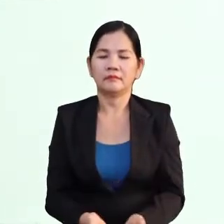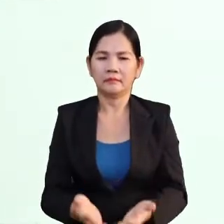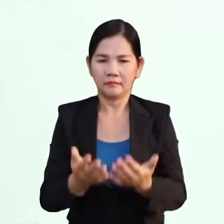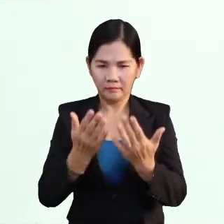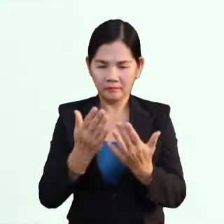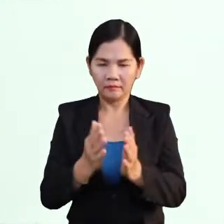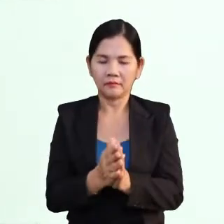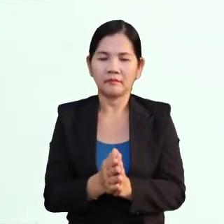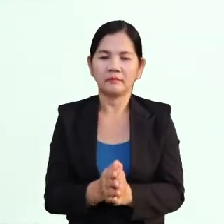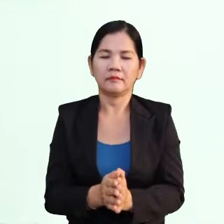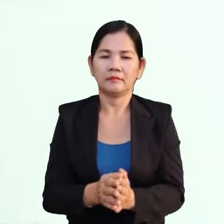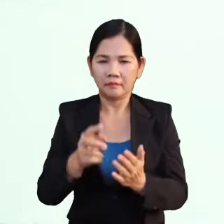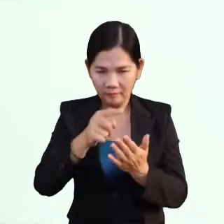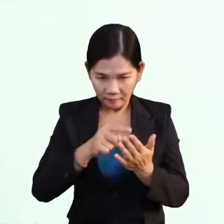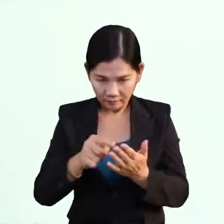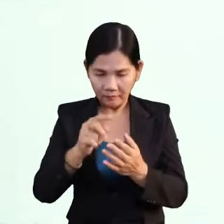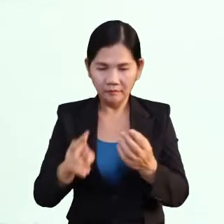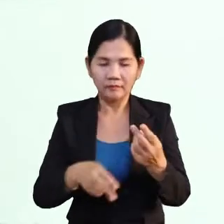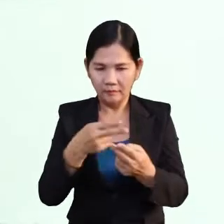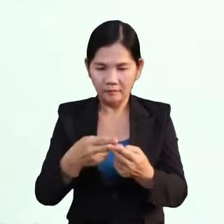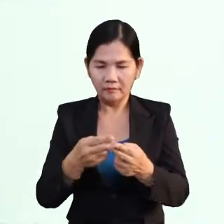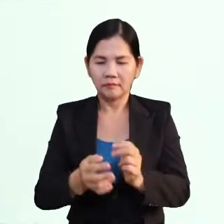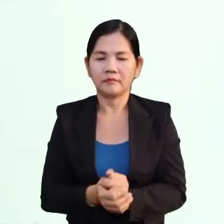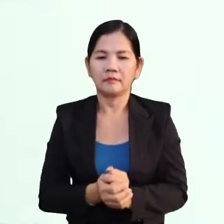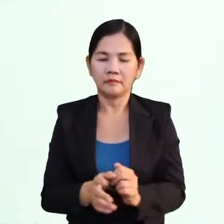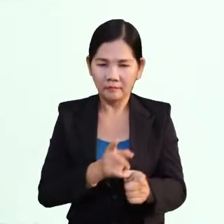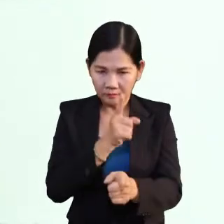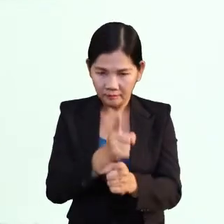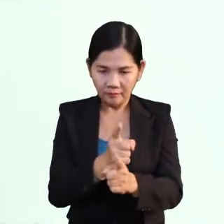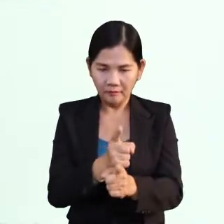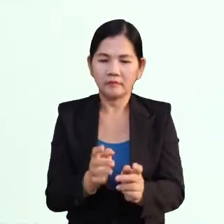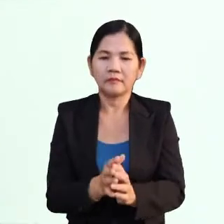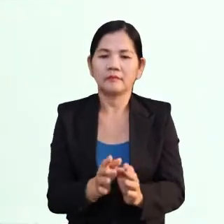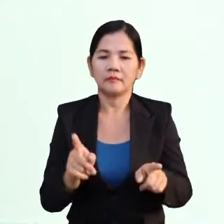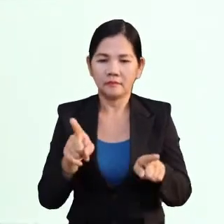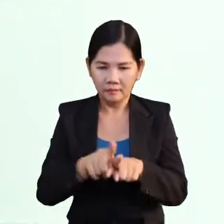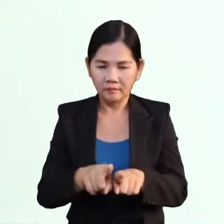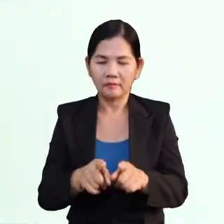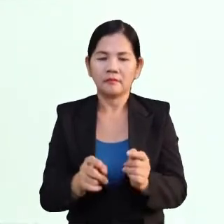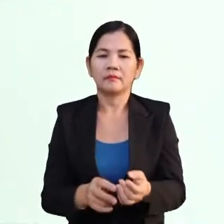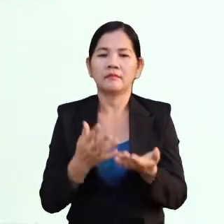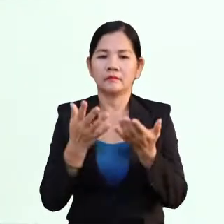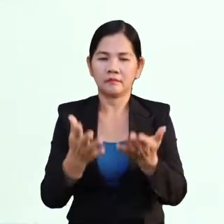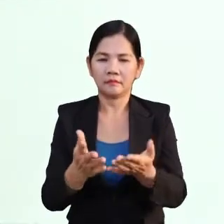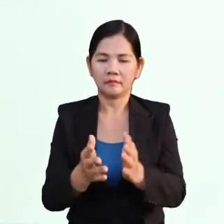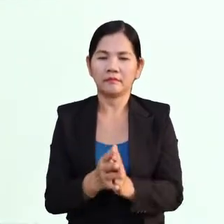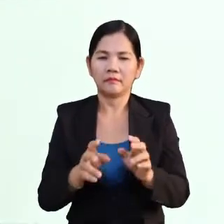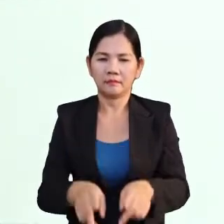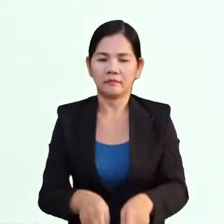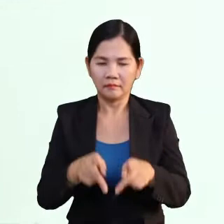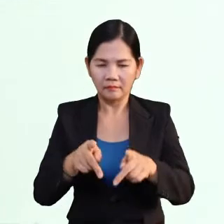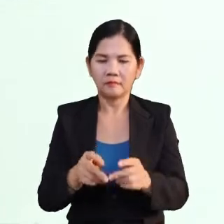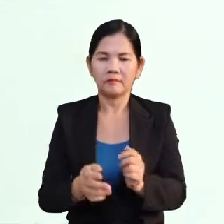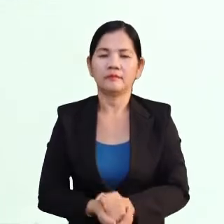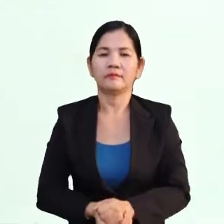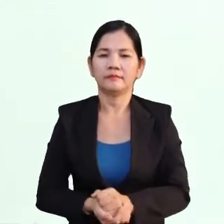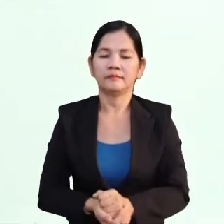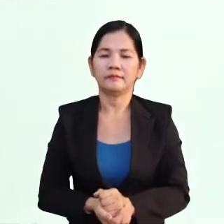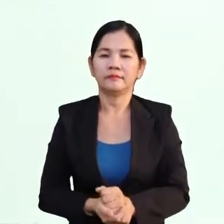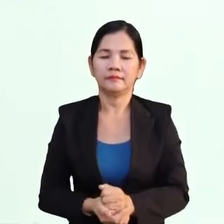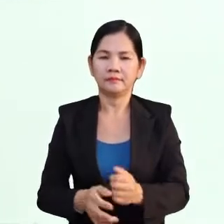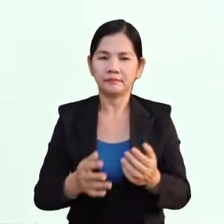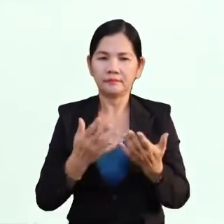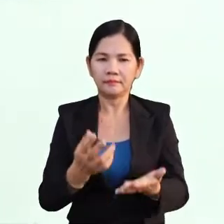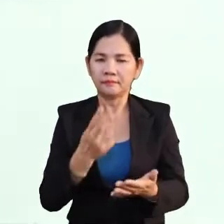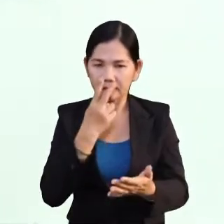ត់មើលអ្វីដែលកូនបានឆ្លើយប្រាប់អ្នកគ្រូអំបញ្ញវិញនេះត្រឹមត្រូវដូចអ្នកគ្រូចាឆ្លើយដូចអត់ប្រាប់កូនដែរទេចាឥឡូវកូនមើលទាំងអ